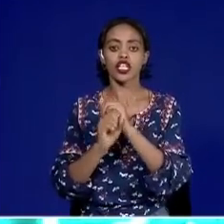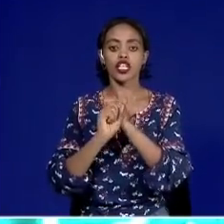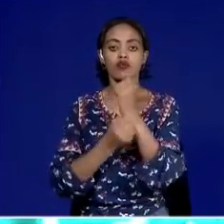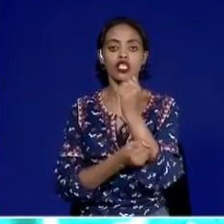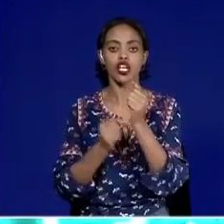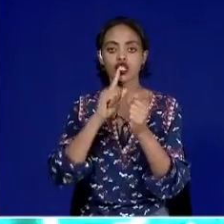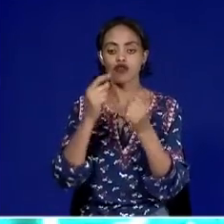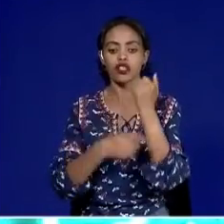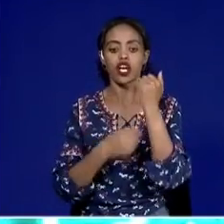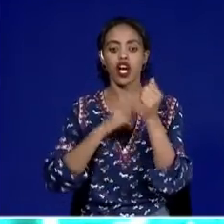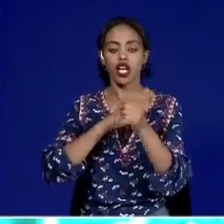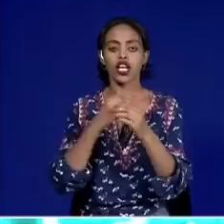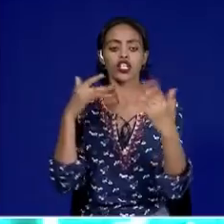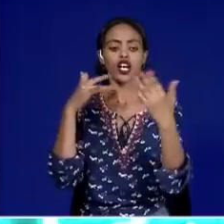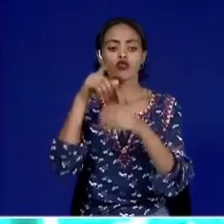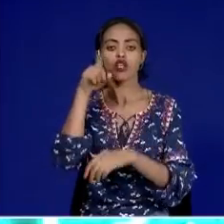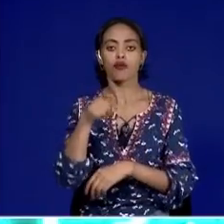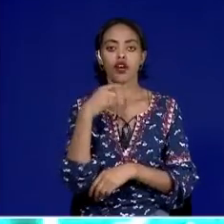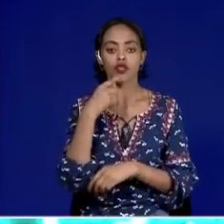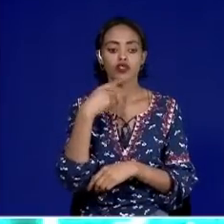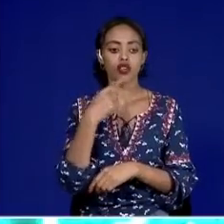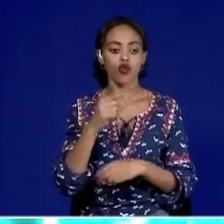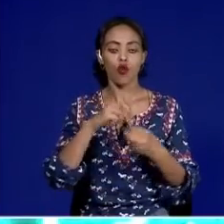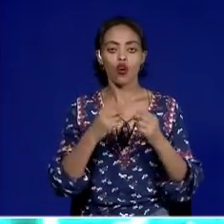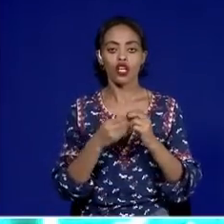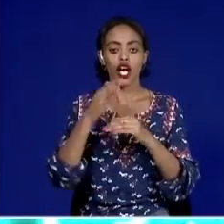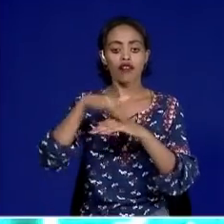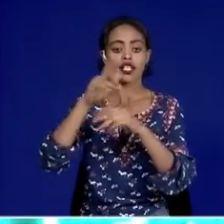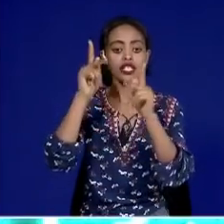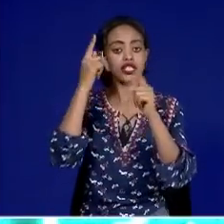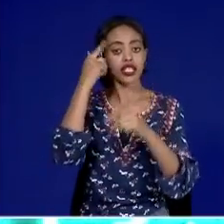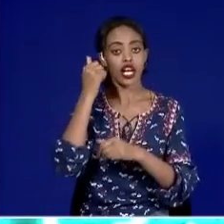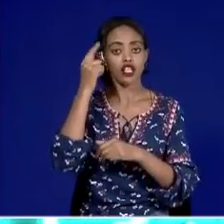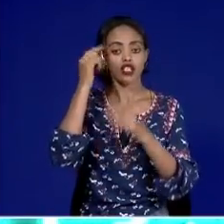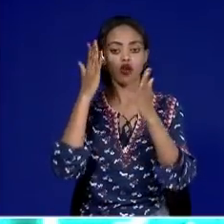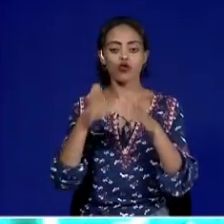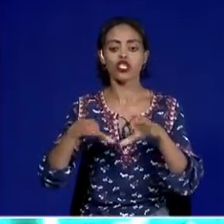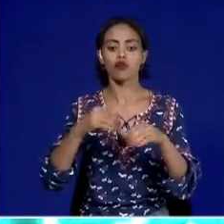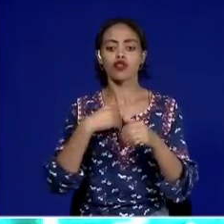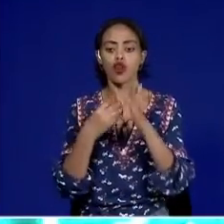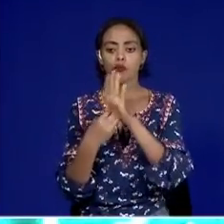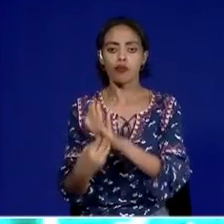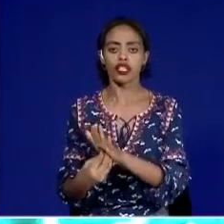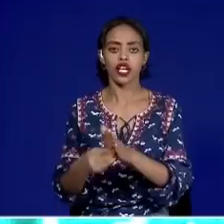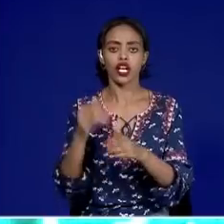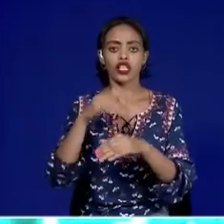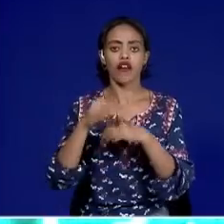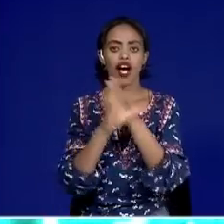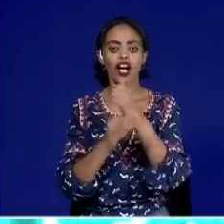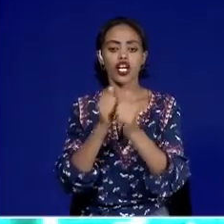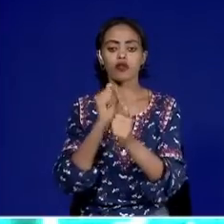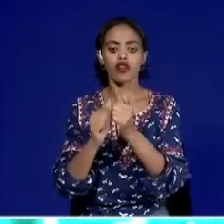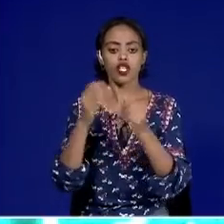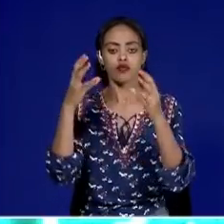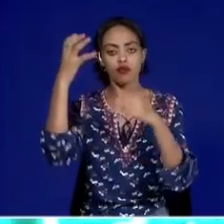ዝፍትን ዘሎ ሓይሊ ብምዃኑ ክንቃልሶ ይግባእ ኢሎም ዘዘራረብ ናይ ወገናት ኣብ ልዕሊ ትግራይን ትግራወትን ዝካየድ ዘሎ መጥቃዕቲ ኢሉ እውን ኣብ ሃገር ንምፍራስ